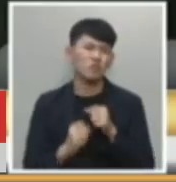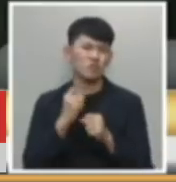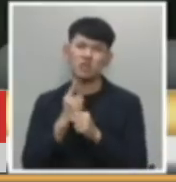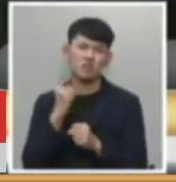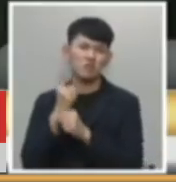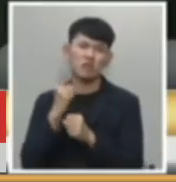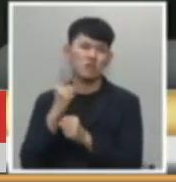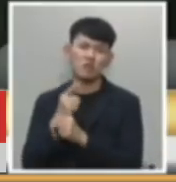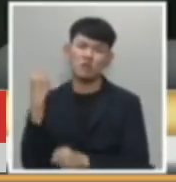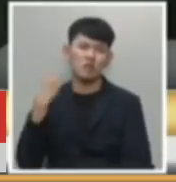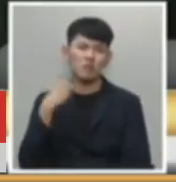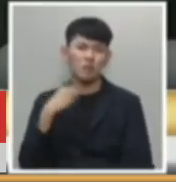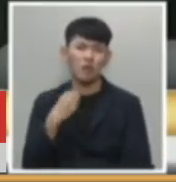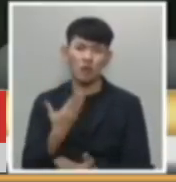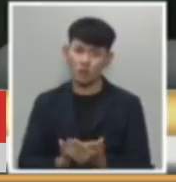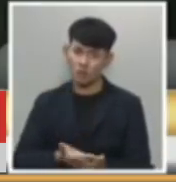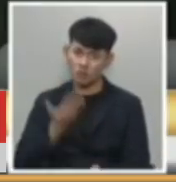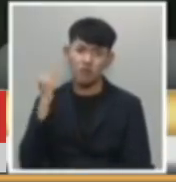ปีแล้วทำให้รวย